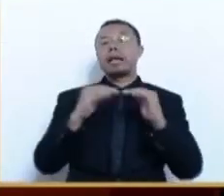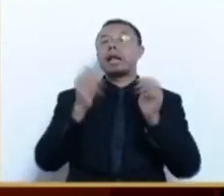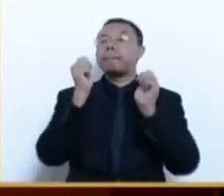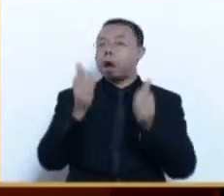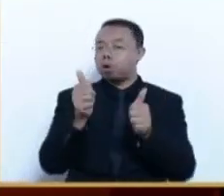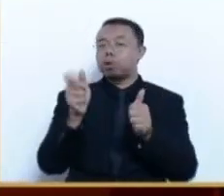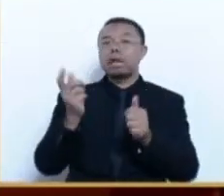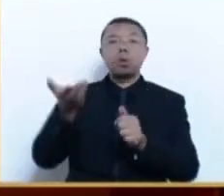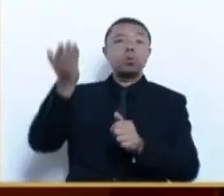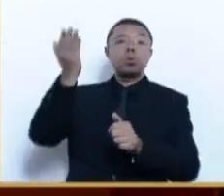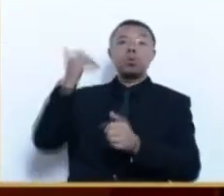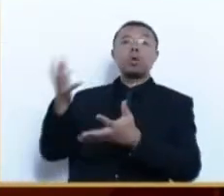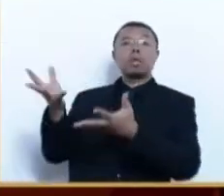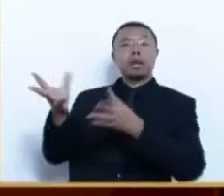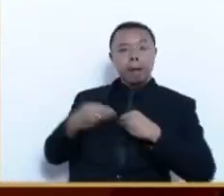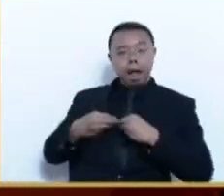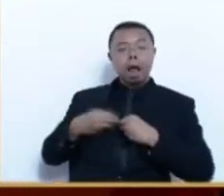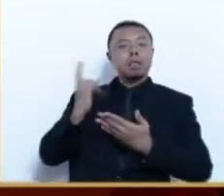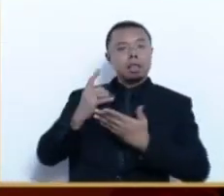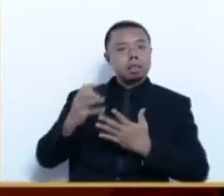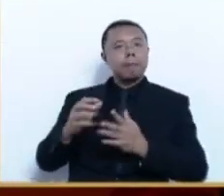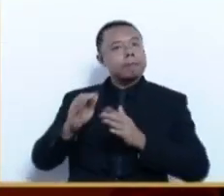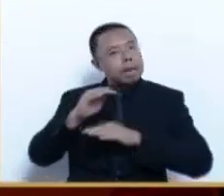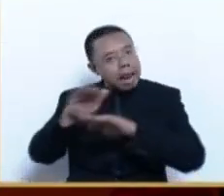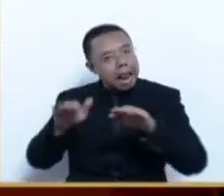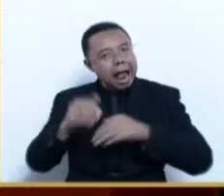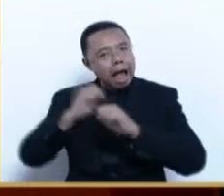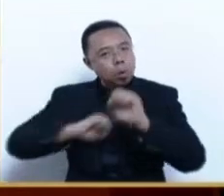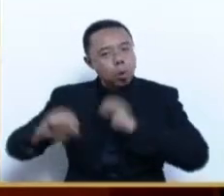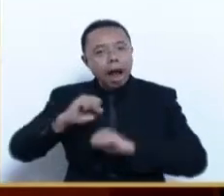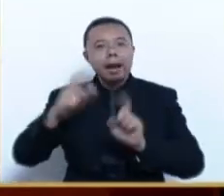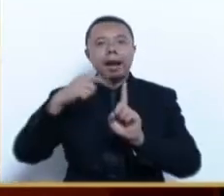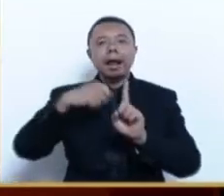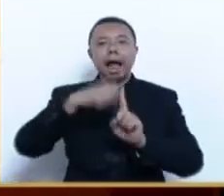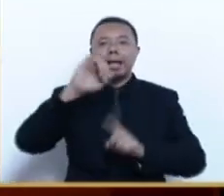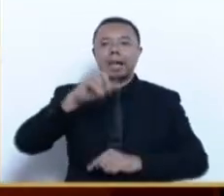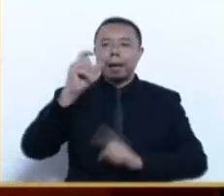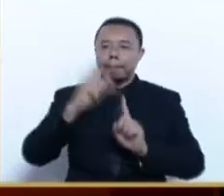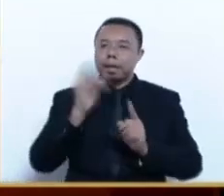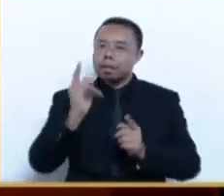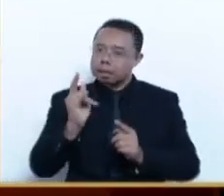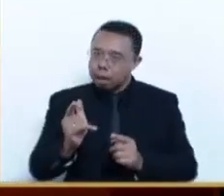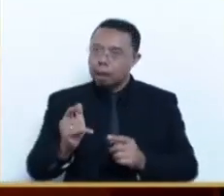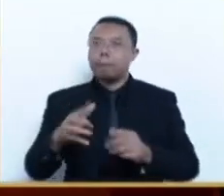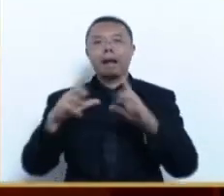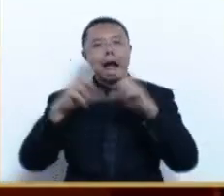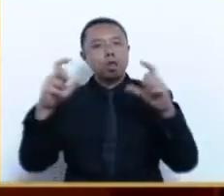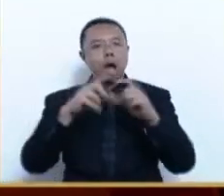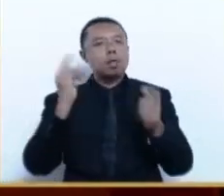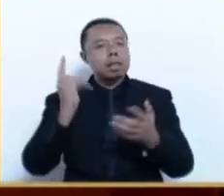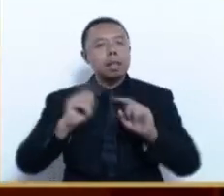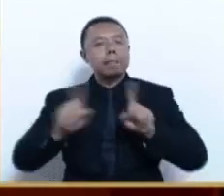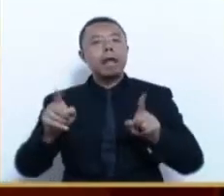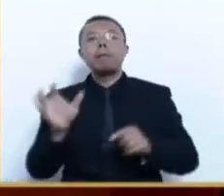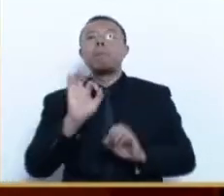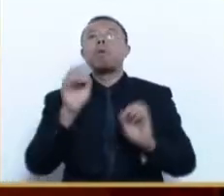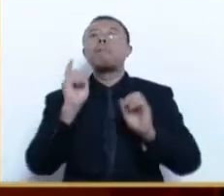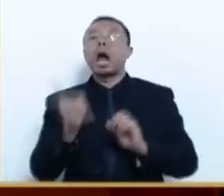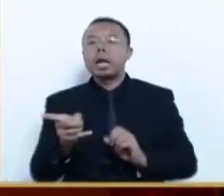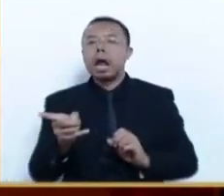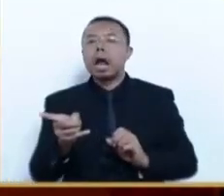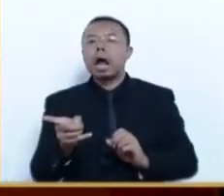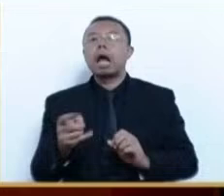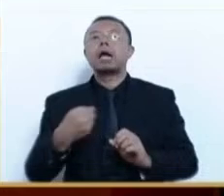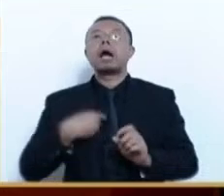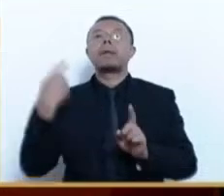bagus dari masa lalu dipertahankan KJP dipertahankan ya kartu-kartu dipertahankan tapi yang belum ada